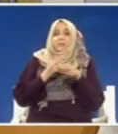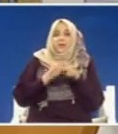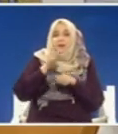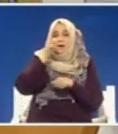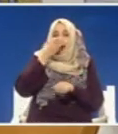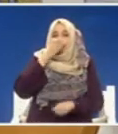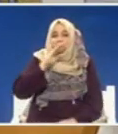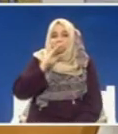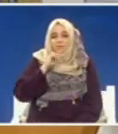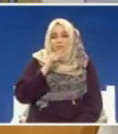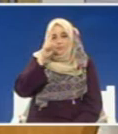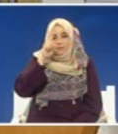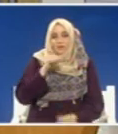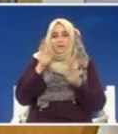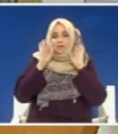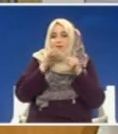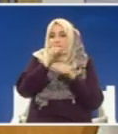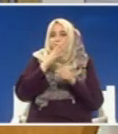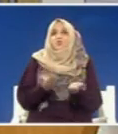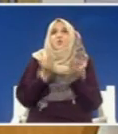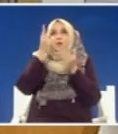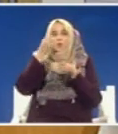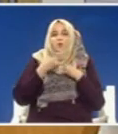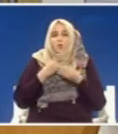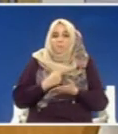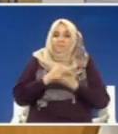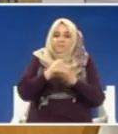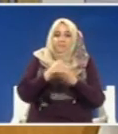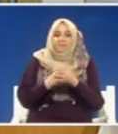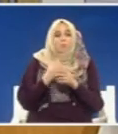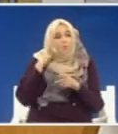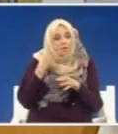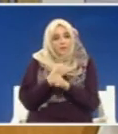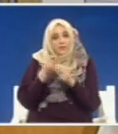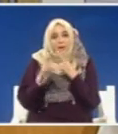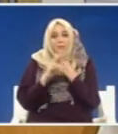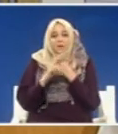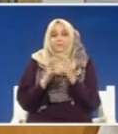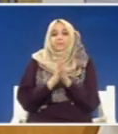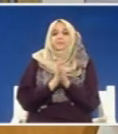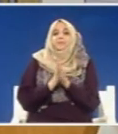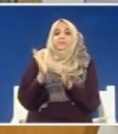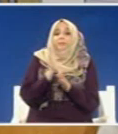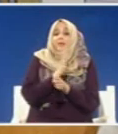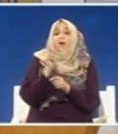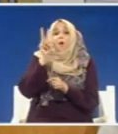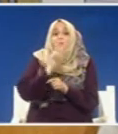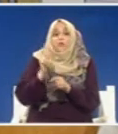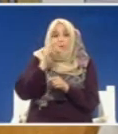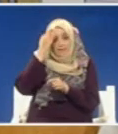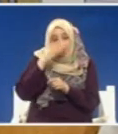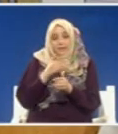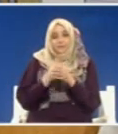والصلاة والسلام على رسول الله، نسأل الله التوفيق والسداد. الجمعة معلوم من الدين